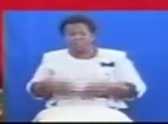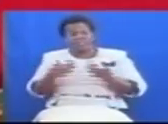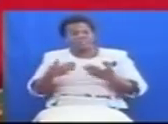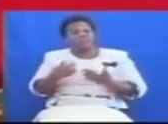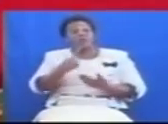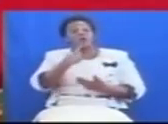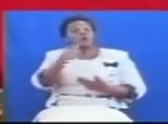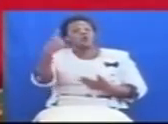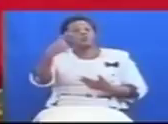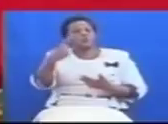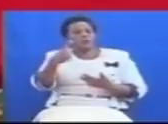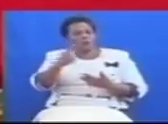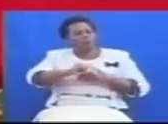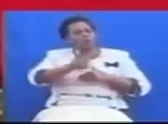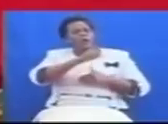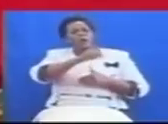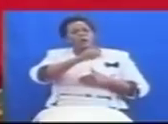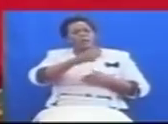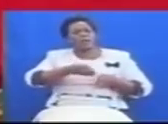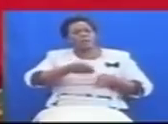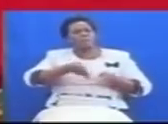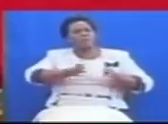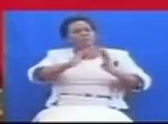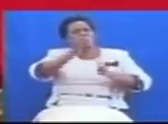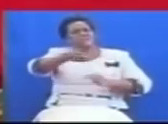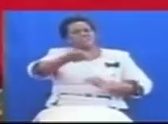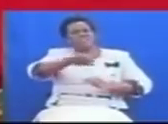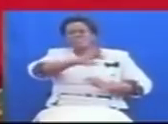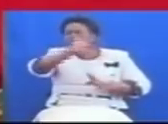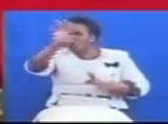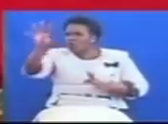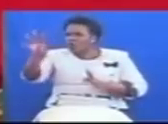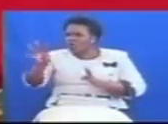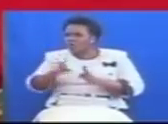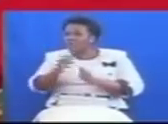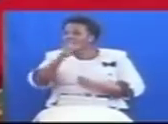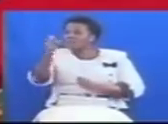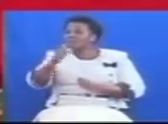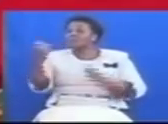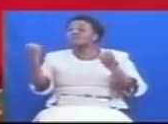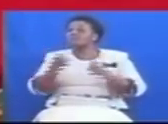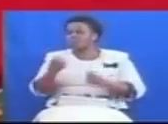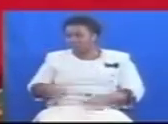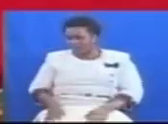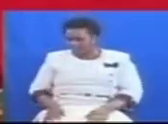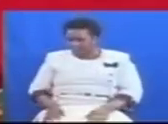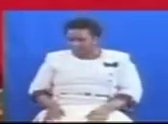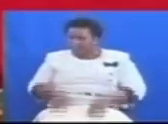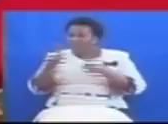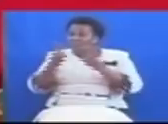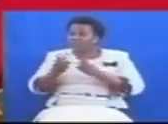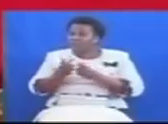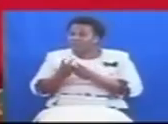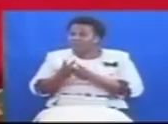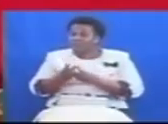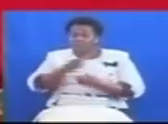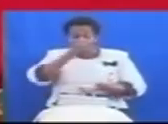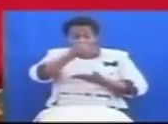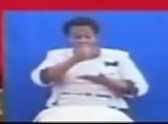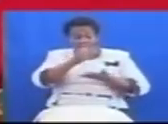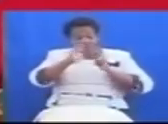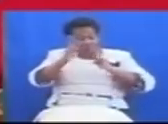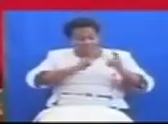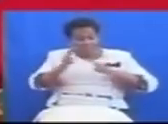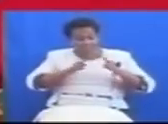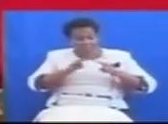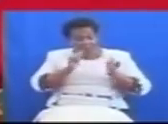wafanye tathmini ya kero kubwa na za muda mrefu katika maeneo yao. Na tunatarajia kwenye bajeti ambayo tunaenda kuijadili, maeneo haya ambayo yanazungumzwa na waheshimiwa bunge ndio maeneo